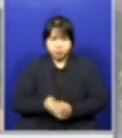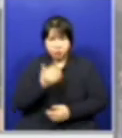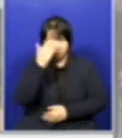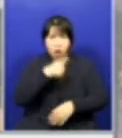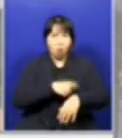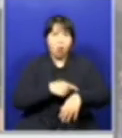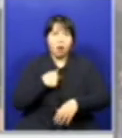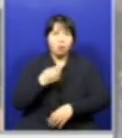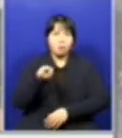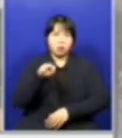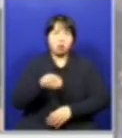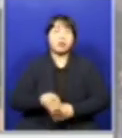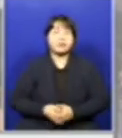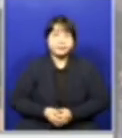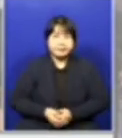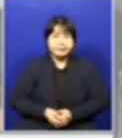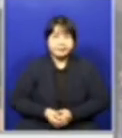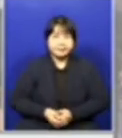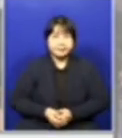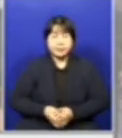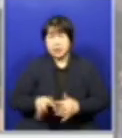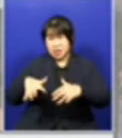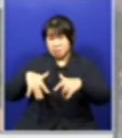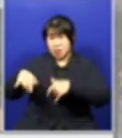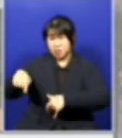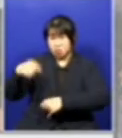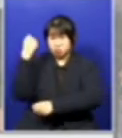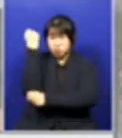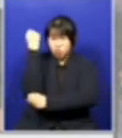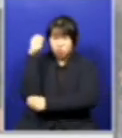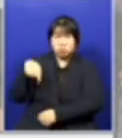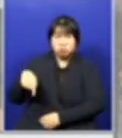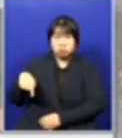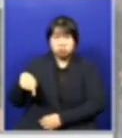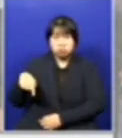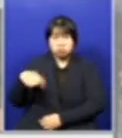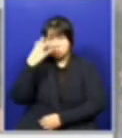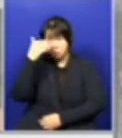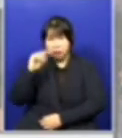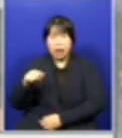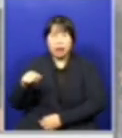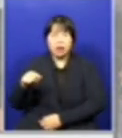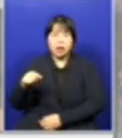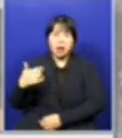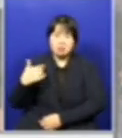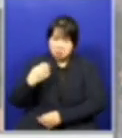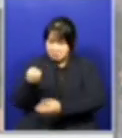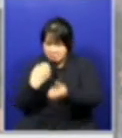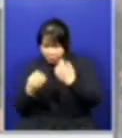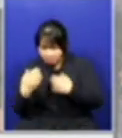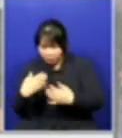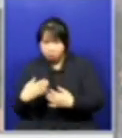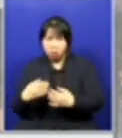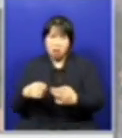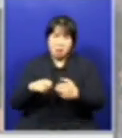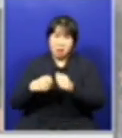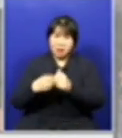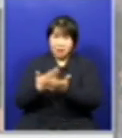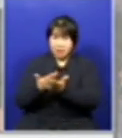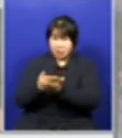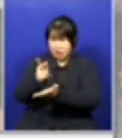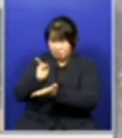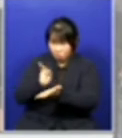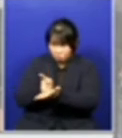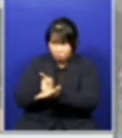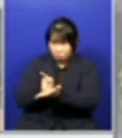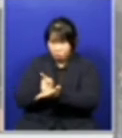ามันน้อยประชาชนยากจนผมไม่ว่าเพราะหลายท่านพูดแล้วว่าการเข้าถึงวงเงินกู้